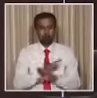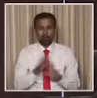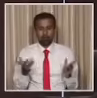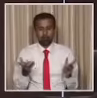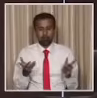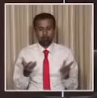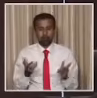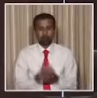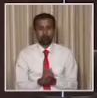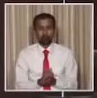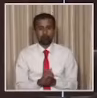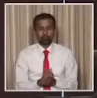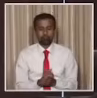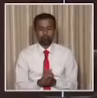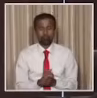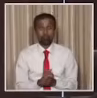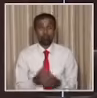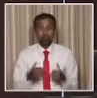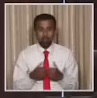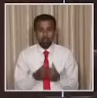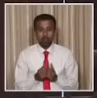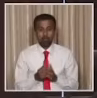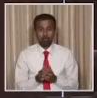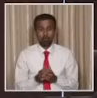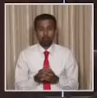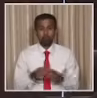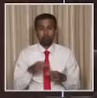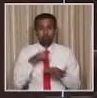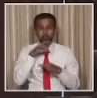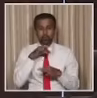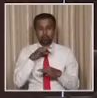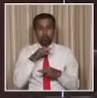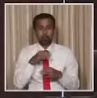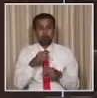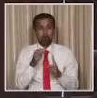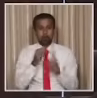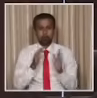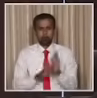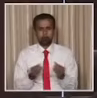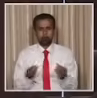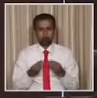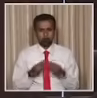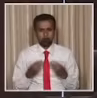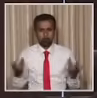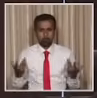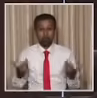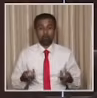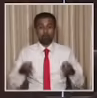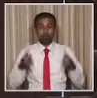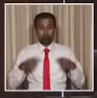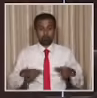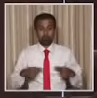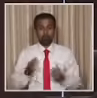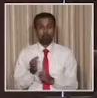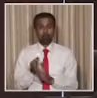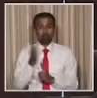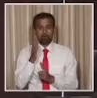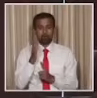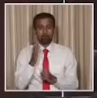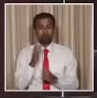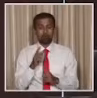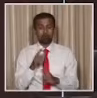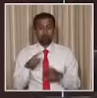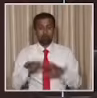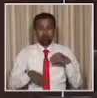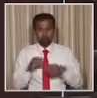ප්‍රේමදාස කියන්නේ මතක තියාගන්න. ඒ නිසා අපි ඔය රූකඩ අගමැති ධූරේ බාර ගත්තේ නැහැ. හැබැයි අපි ඊට පස්සේ ජනාධිපති ධූරේ කතා කරනකොට අපි